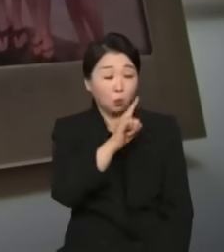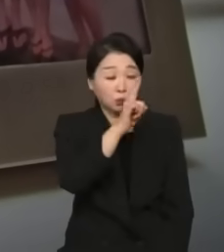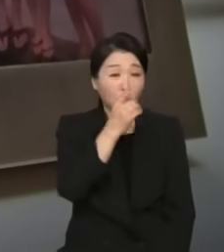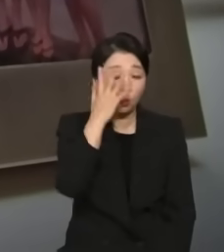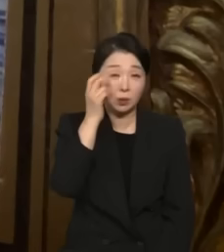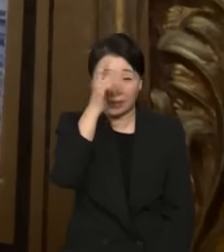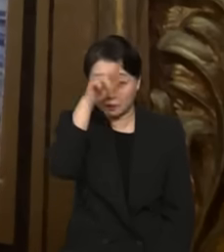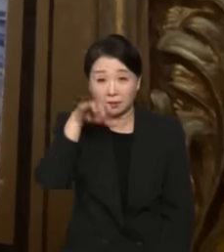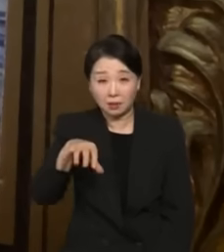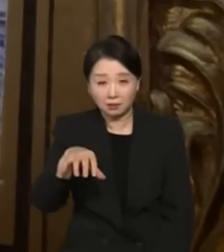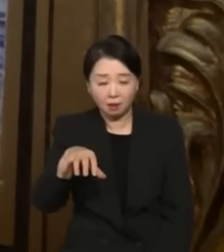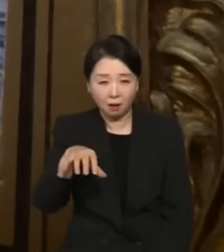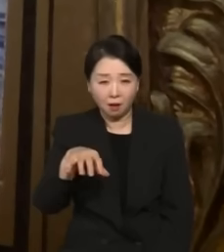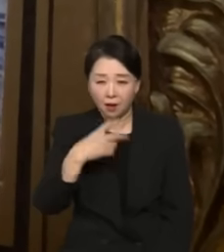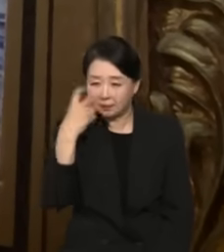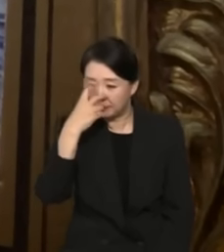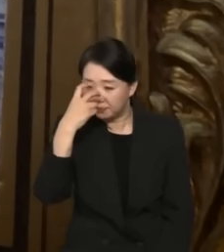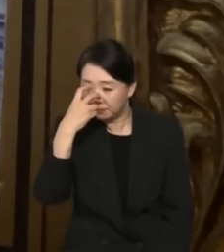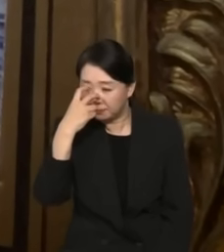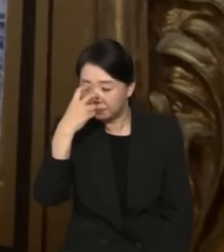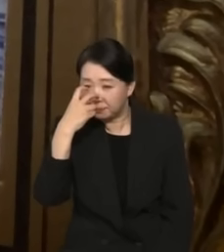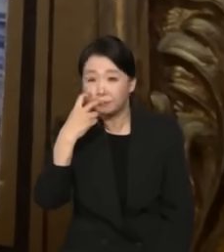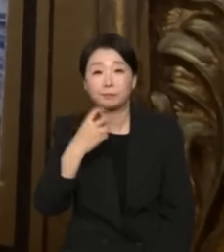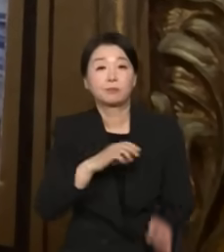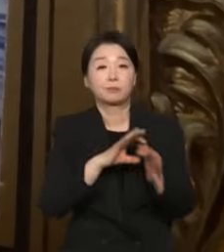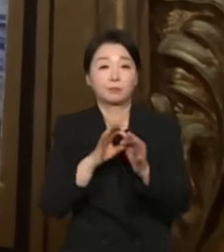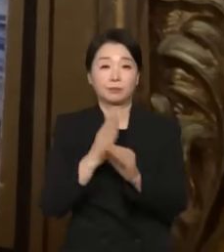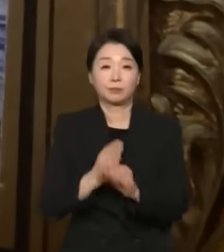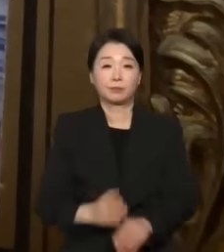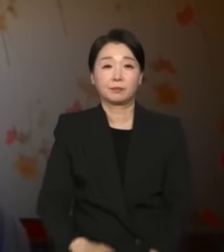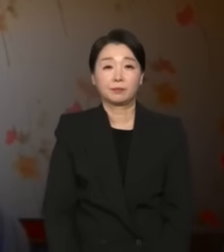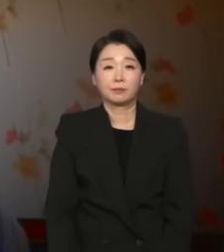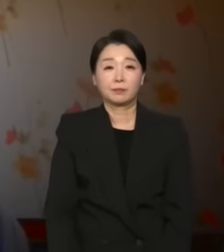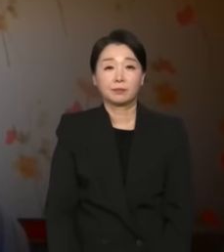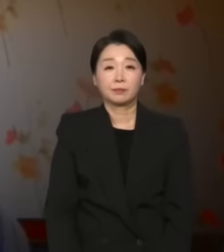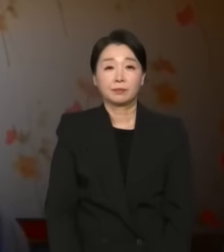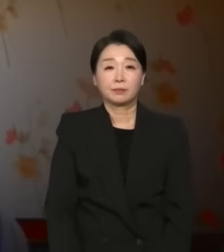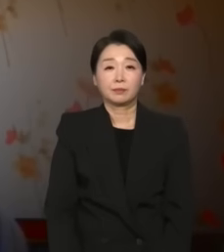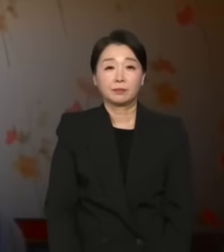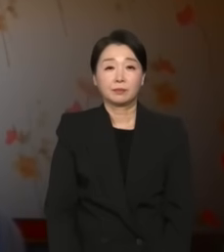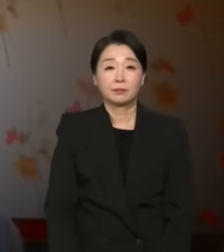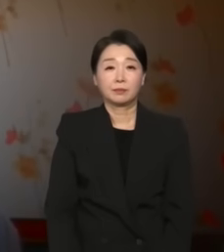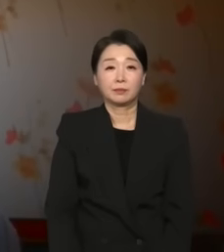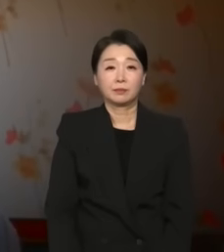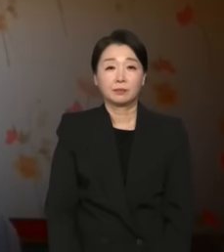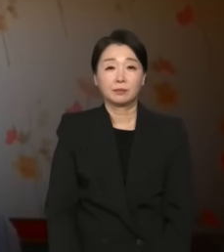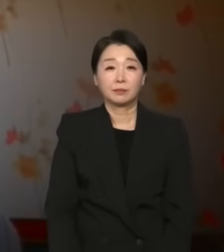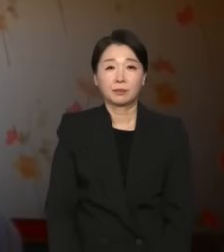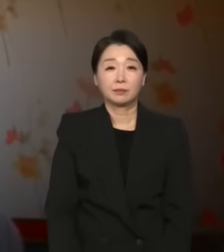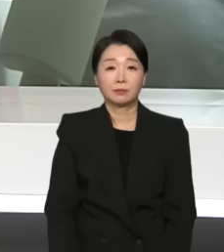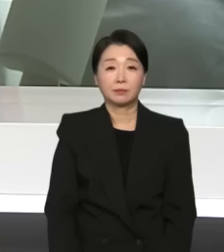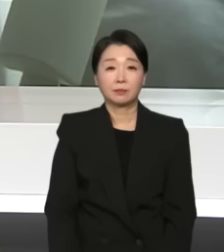용산경찰서는 사실관계를 파악해 수사를 이어가고 있습니다. JTBC 안지연입니다.